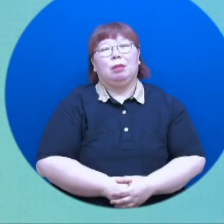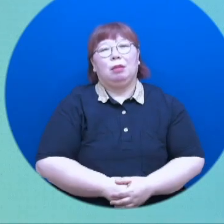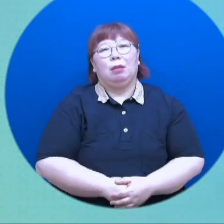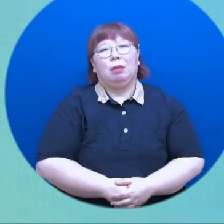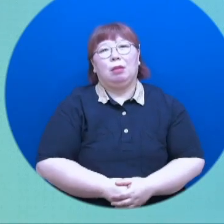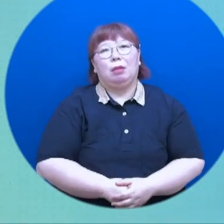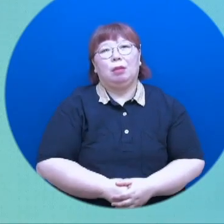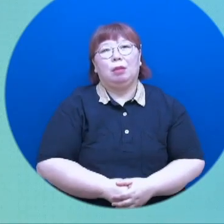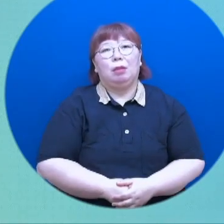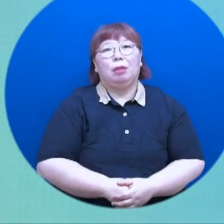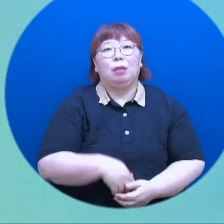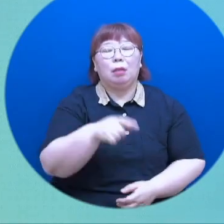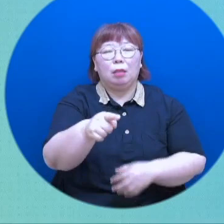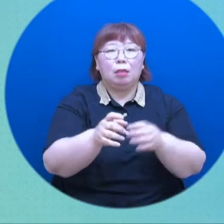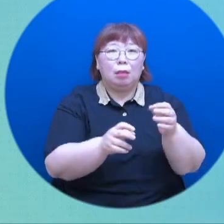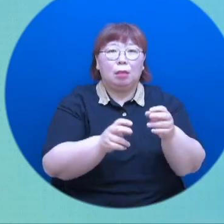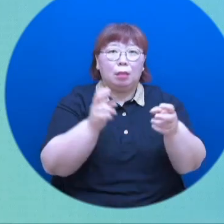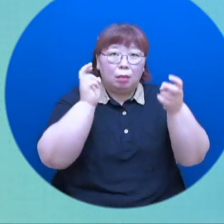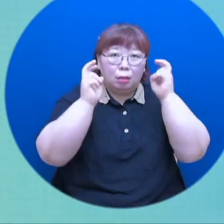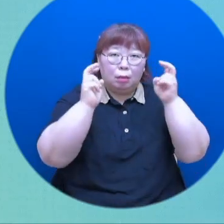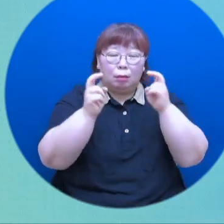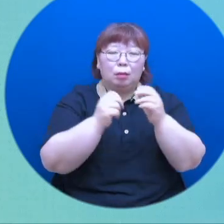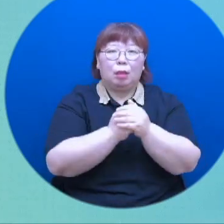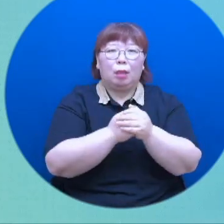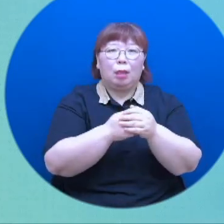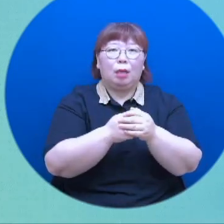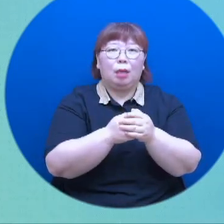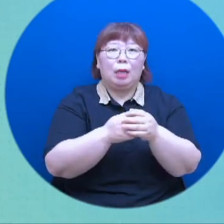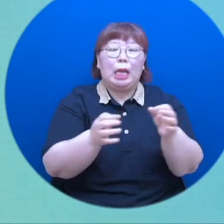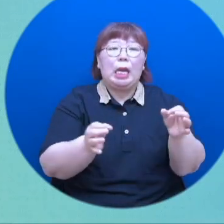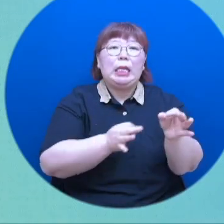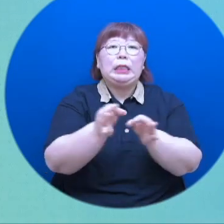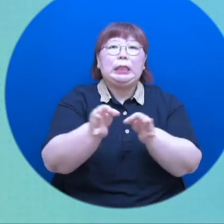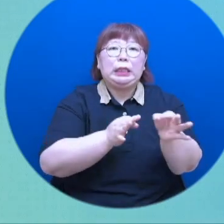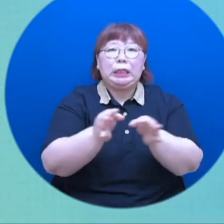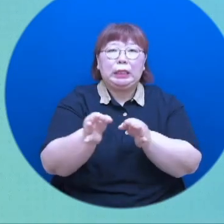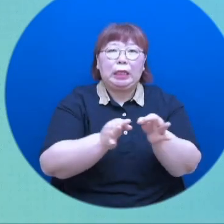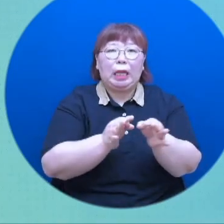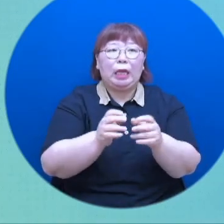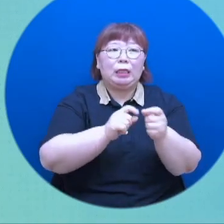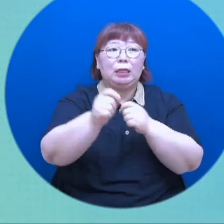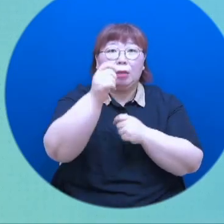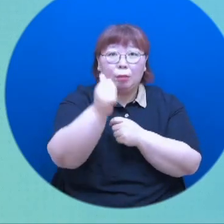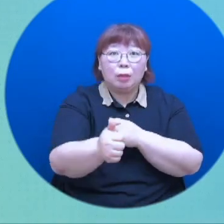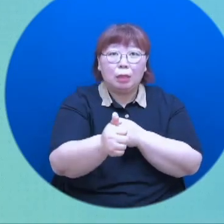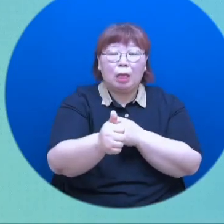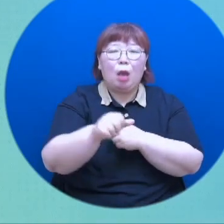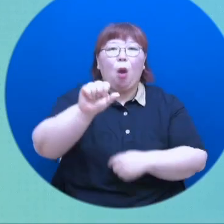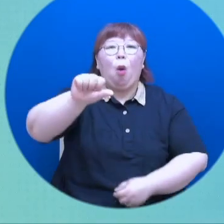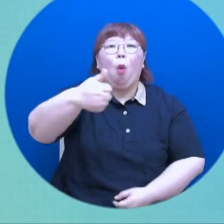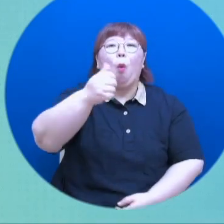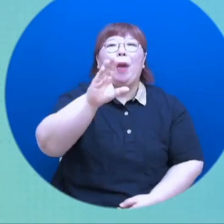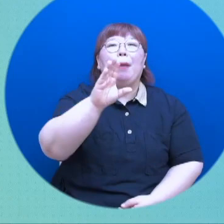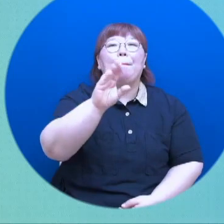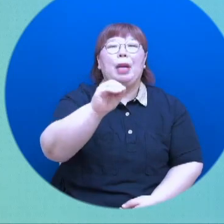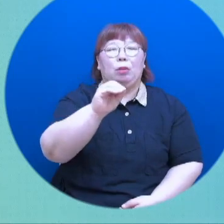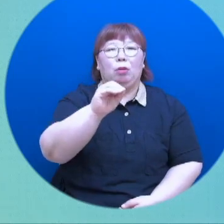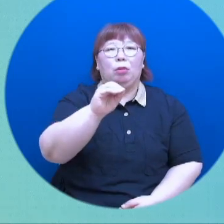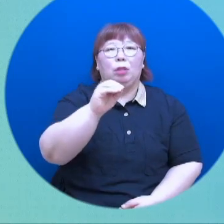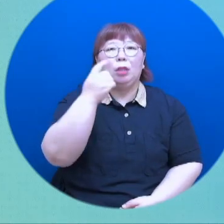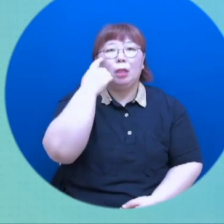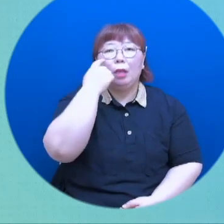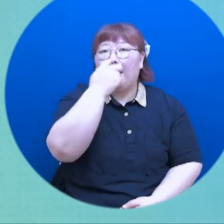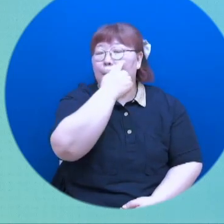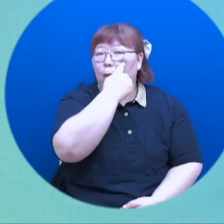그래야 이 지점장이 자기 아파트 담보해 가지고 500만 원을 이분에게 준